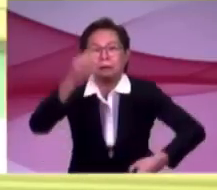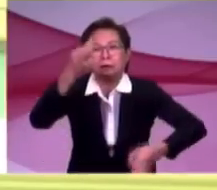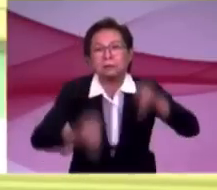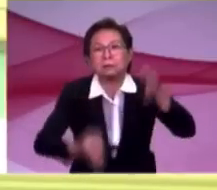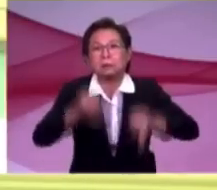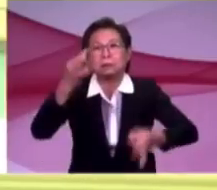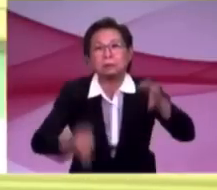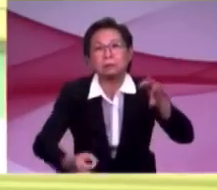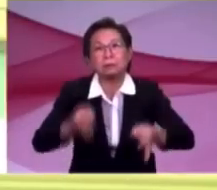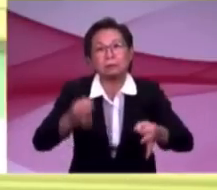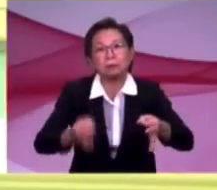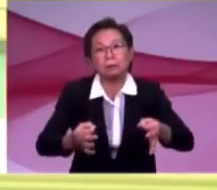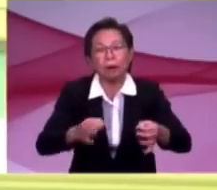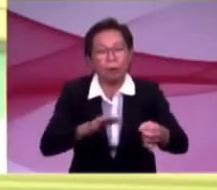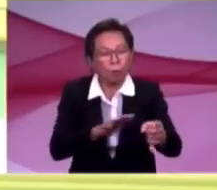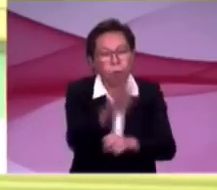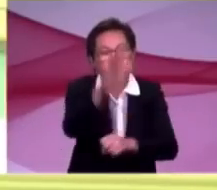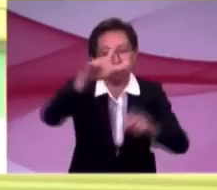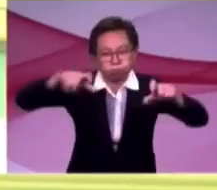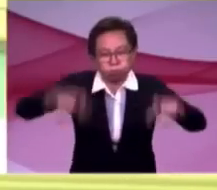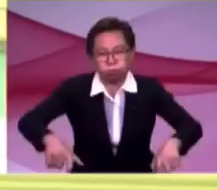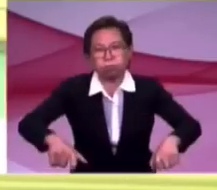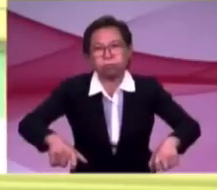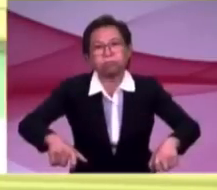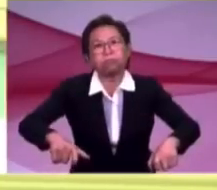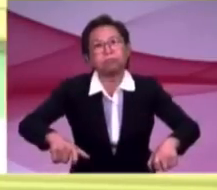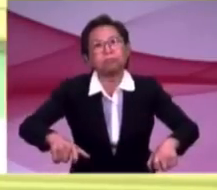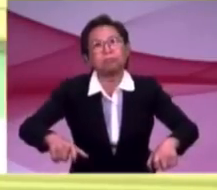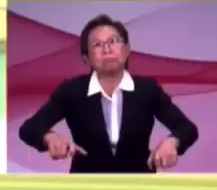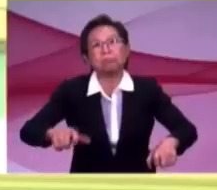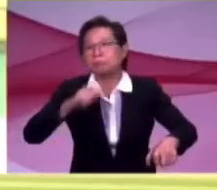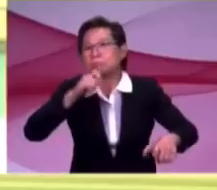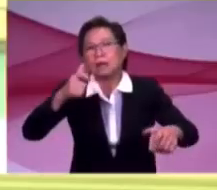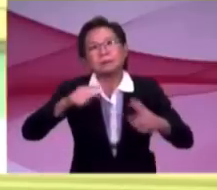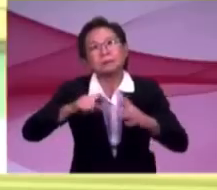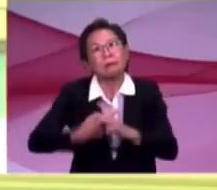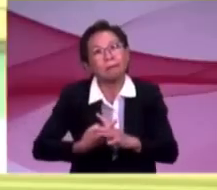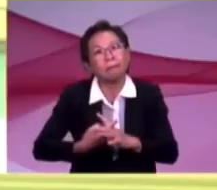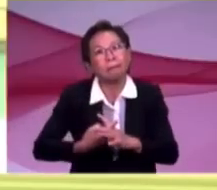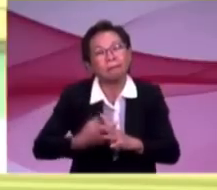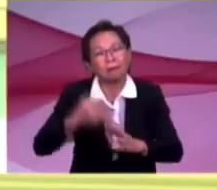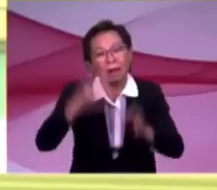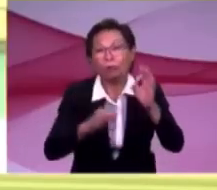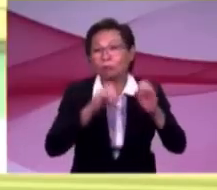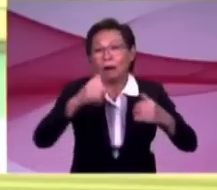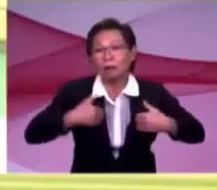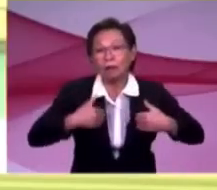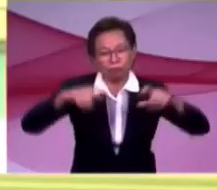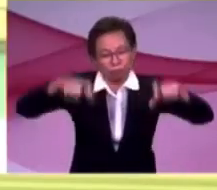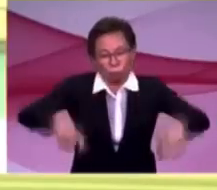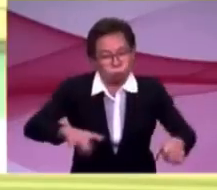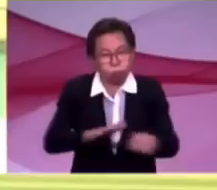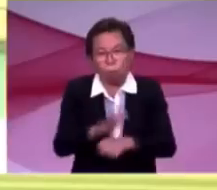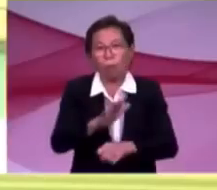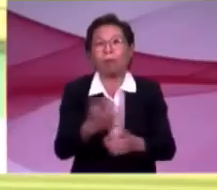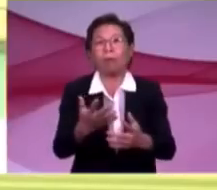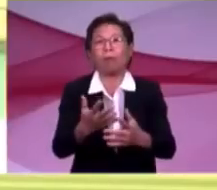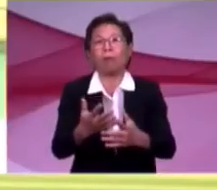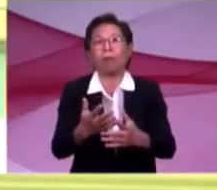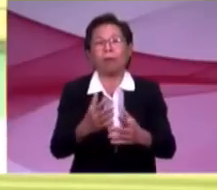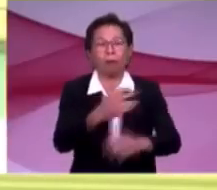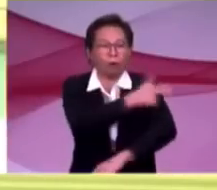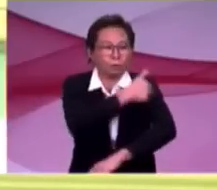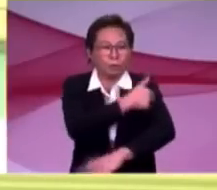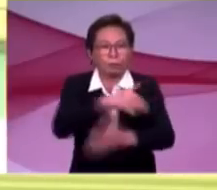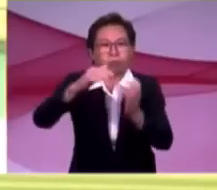sekiranya total lockdown tidak dilaksanakan. Pada masa yang sama, kerajaan juga sangat